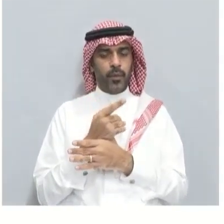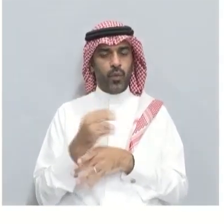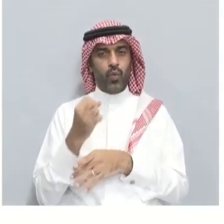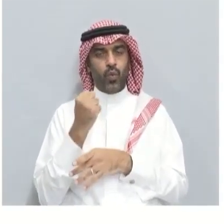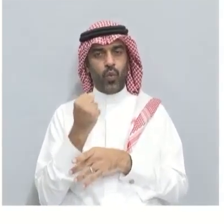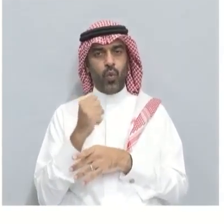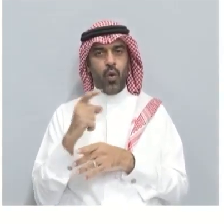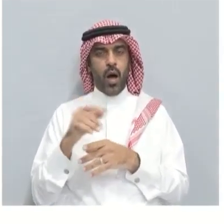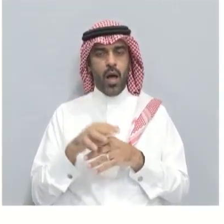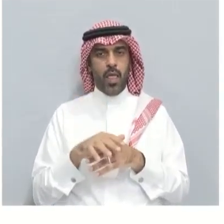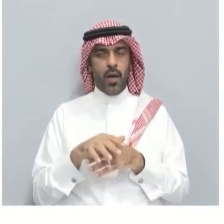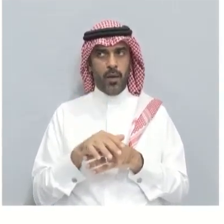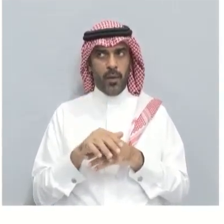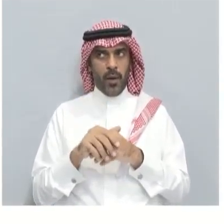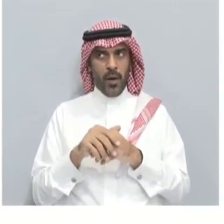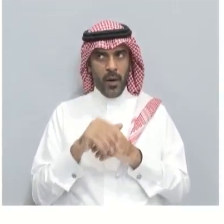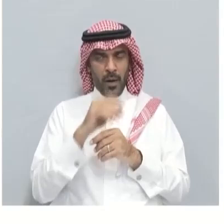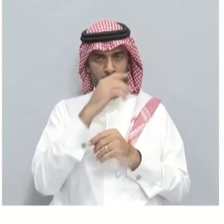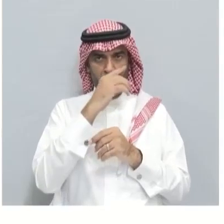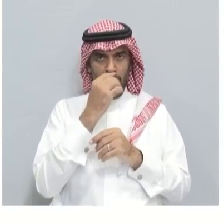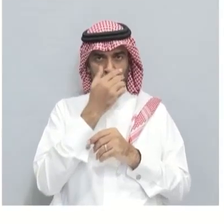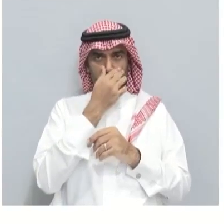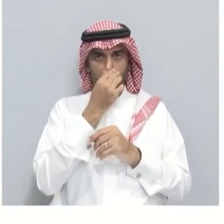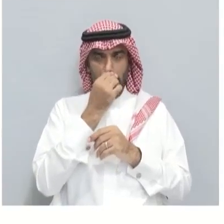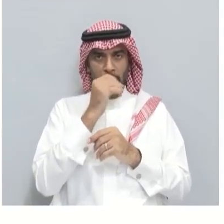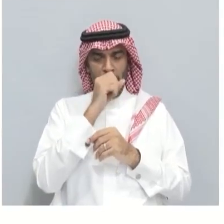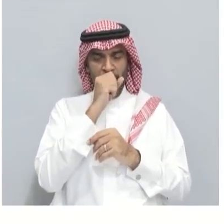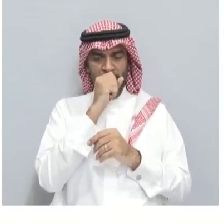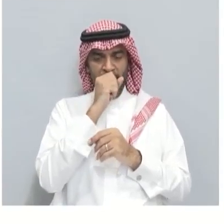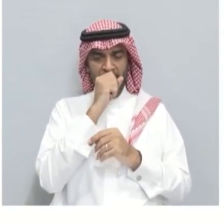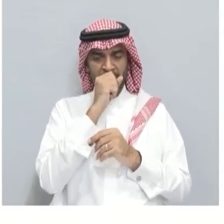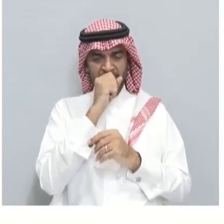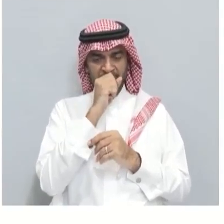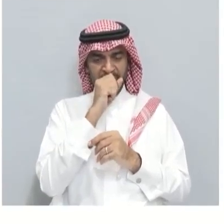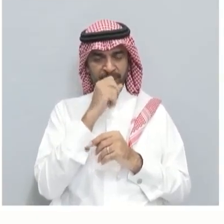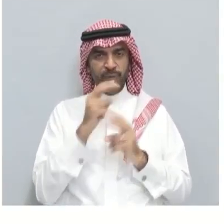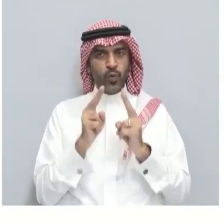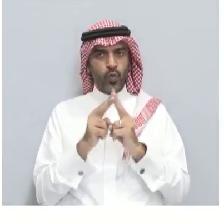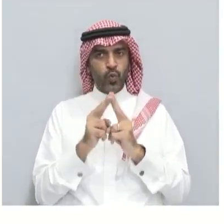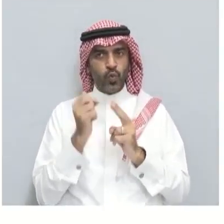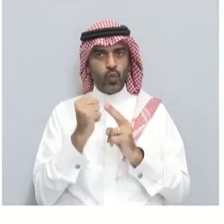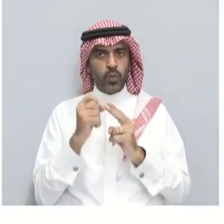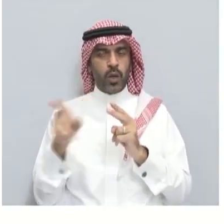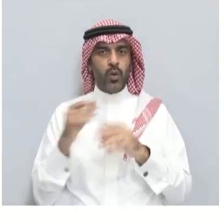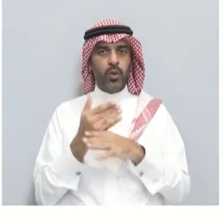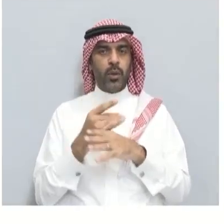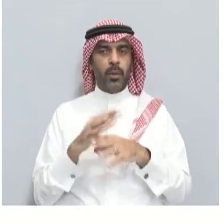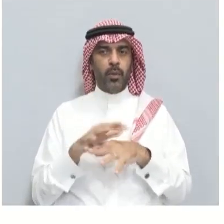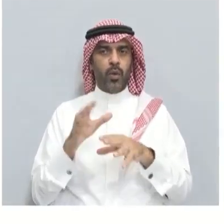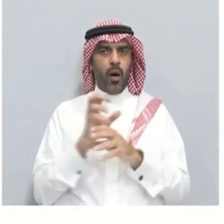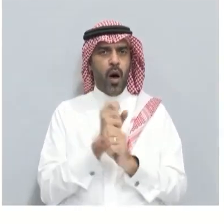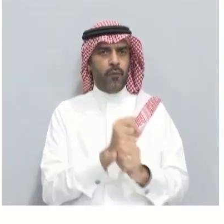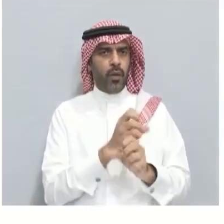وحده المساحات هي الاجهاد هي الاجهاد الذي خزن هذه الطاقه ومن ثم تتحرر وتتكسر هذه